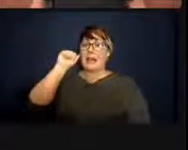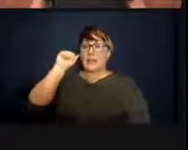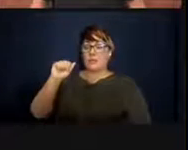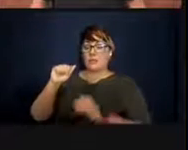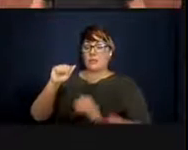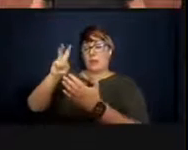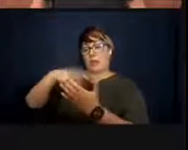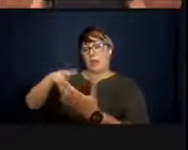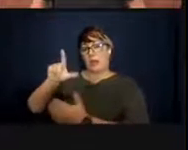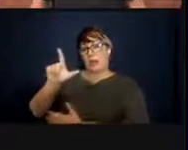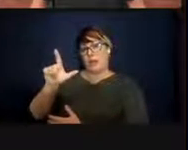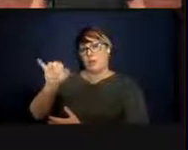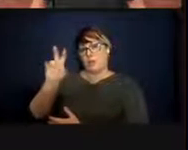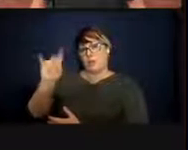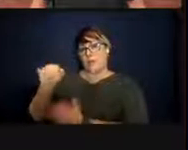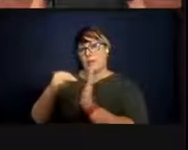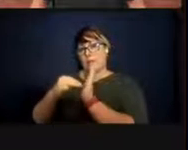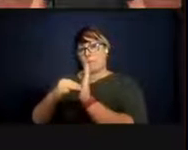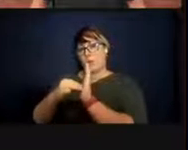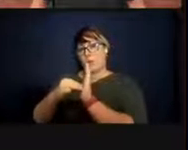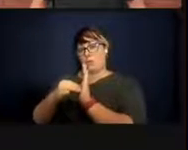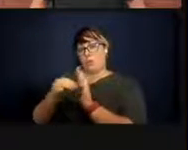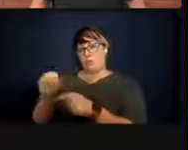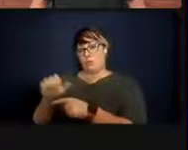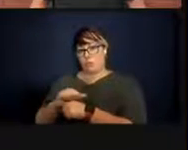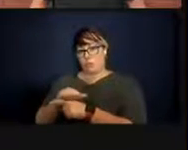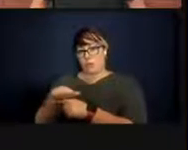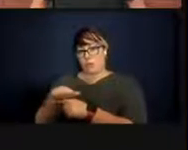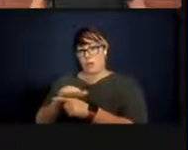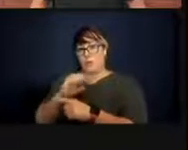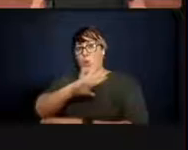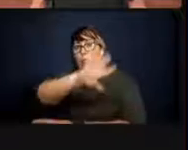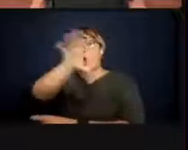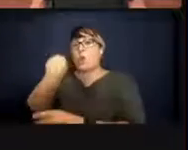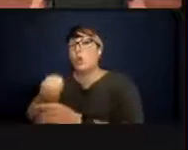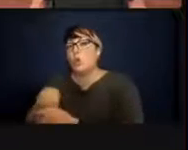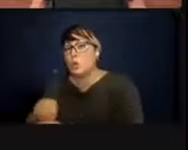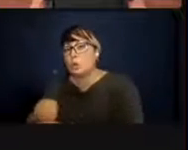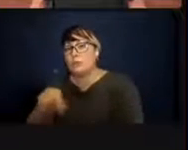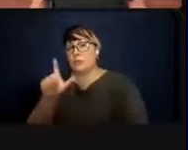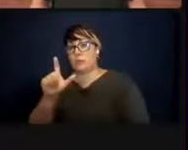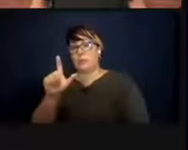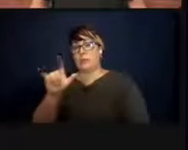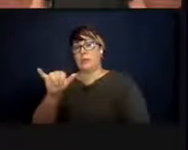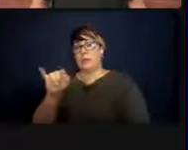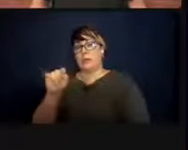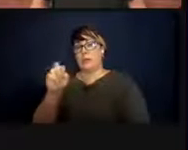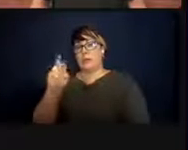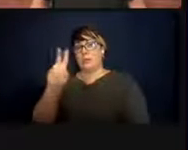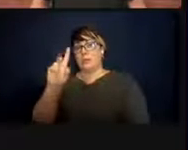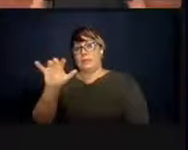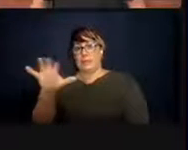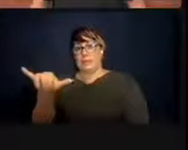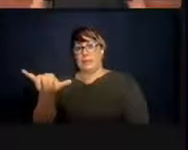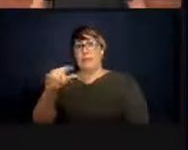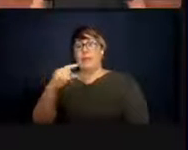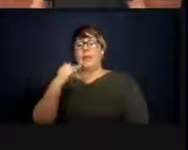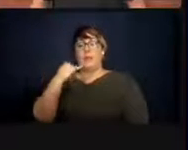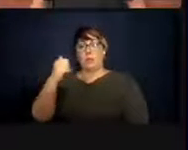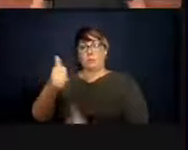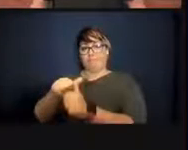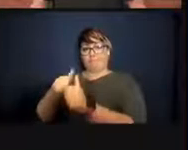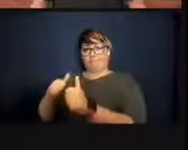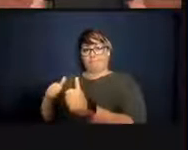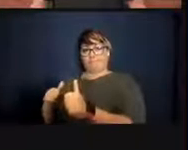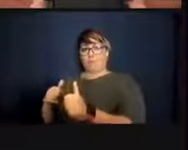الأساتذة أن يكونوا مدربين ودمجوا كل المحتوى، وبالتالي لنقول أن